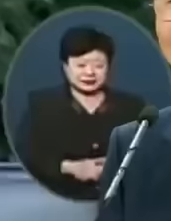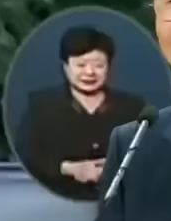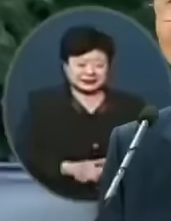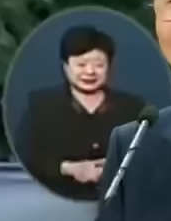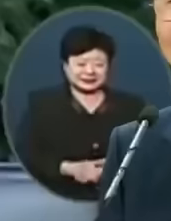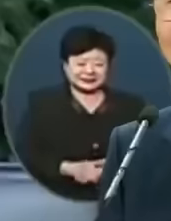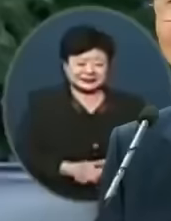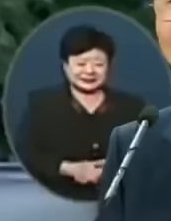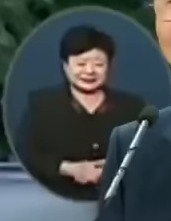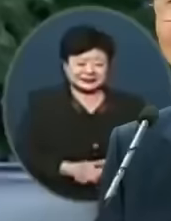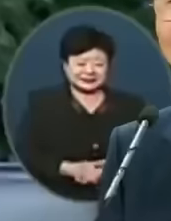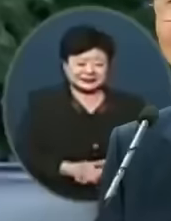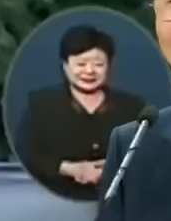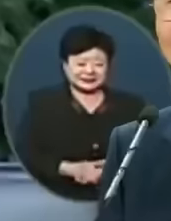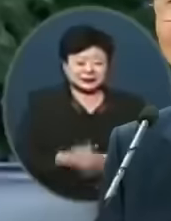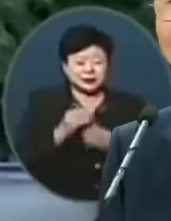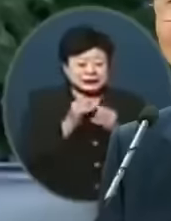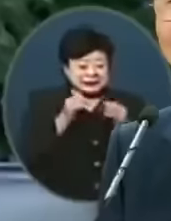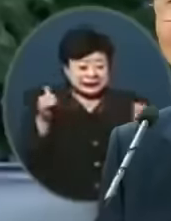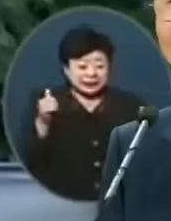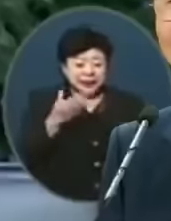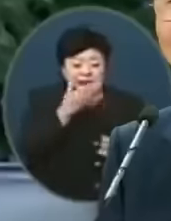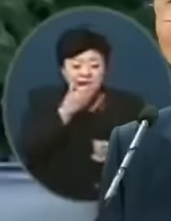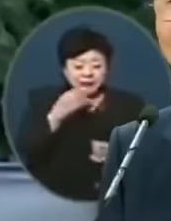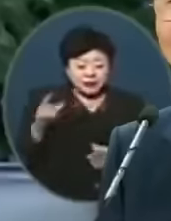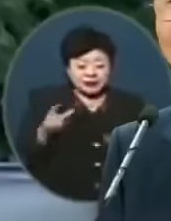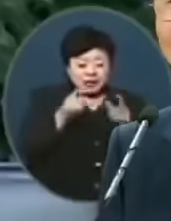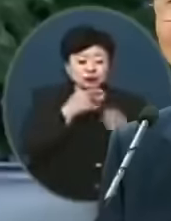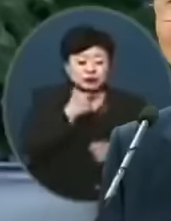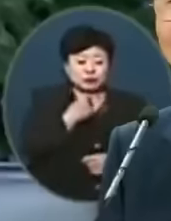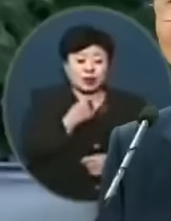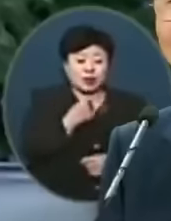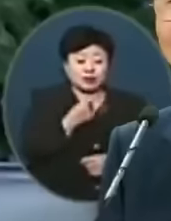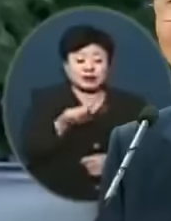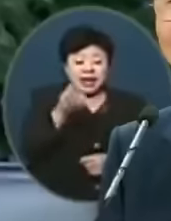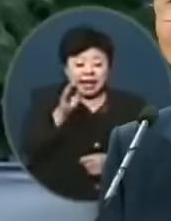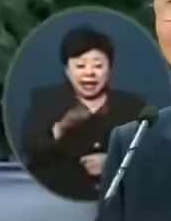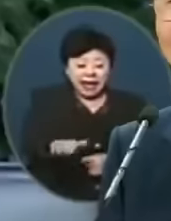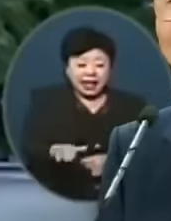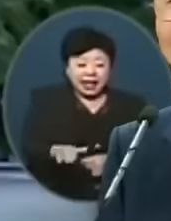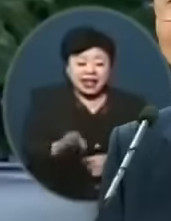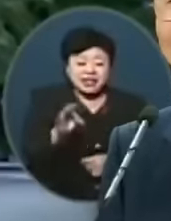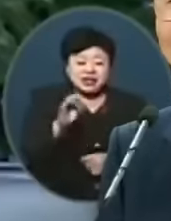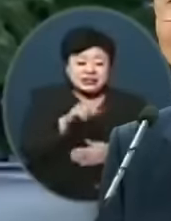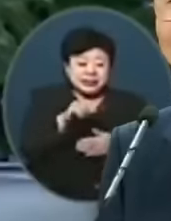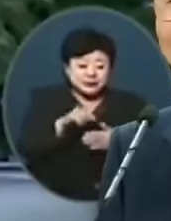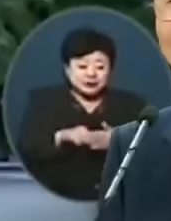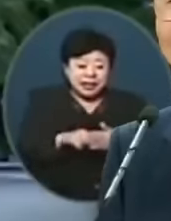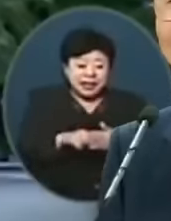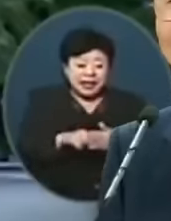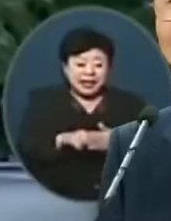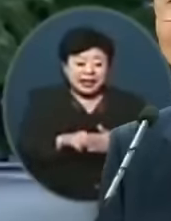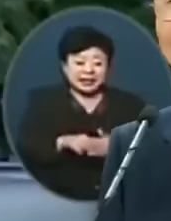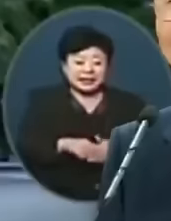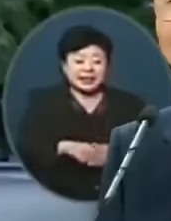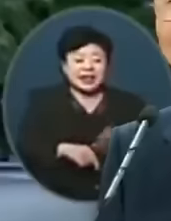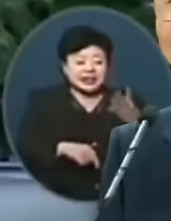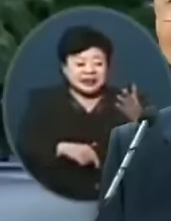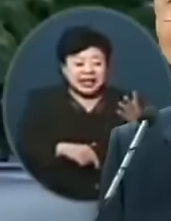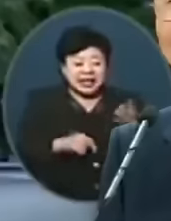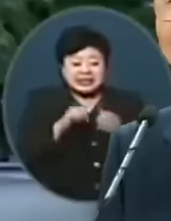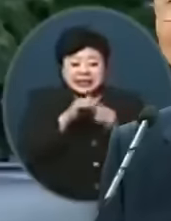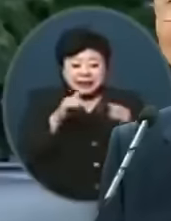대답했습니다. 모든 사람들이 행복하게 살고 싶어 하지만 10명 중